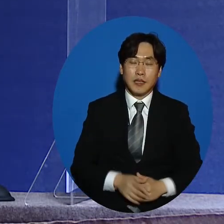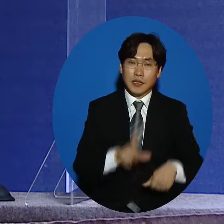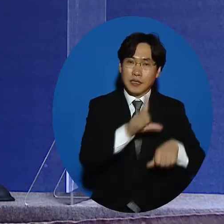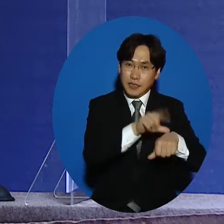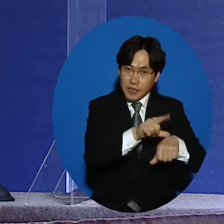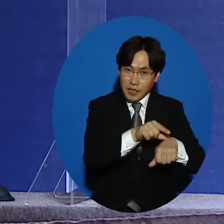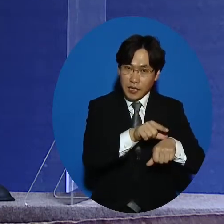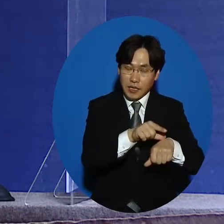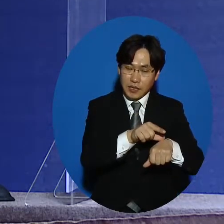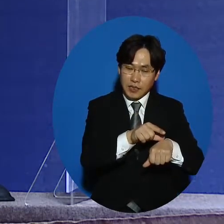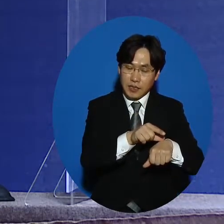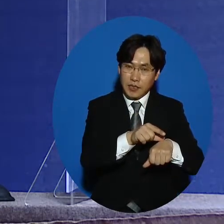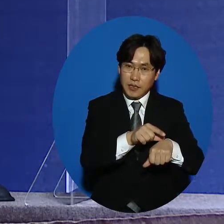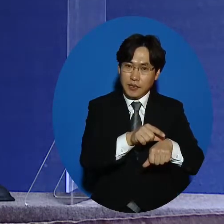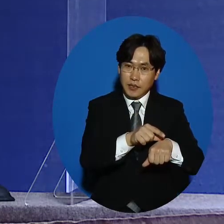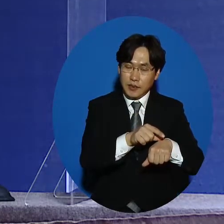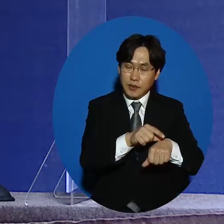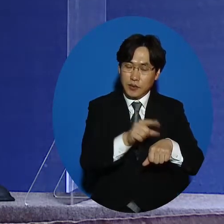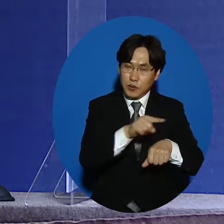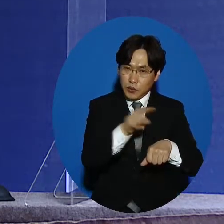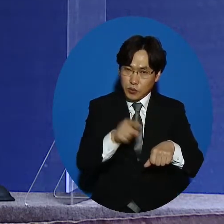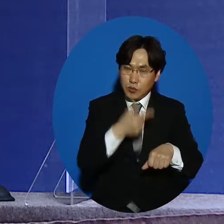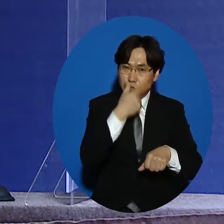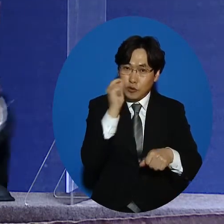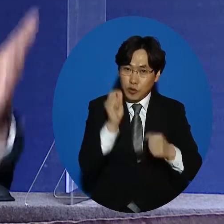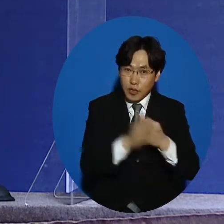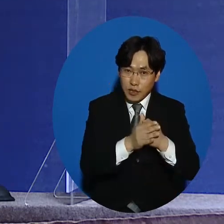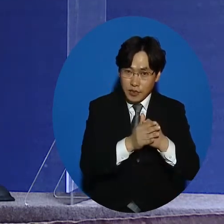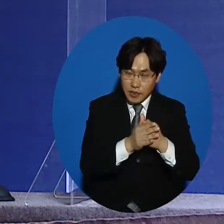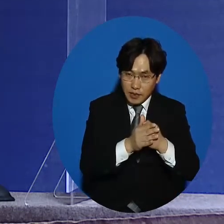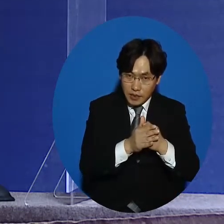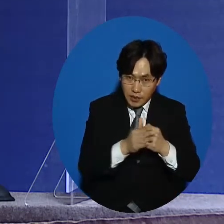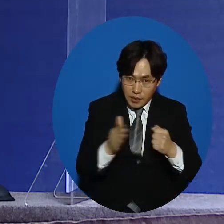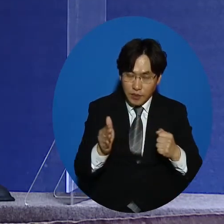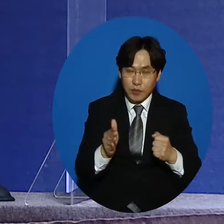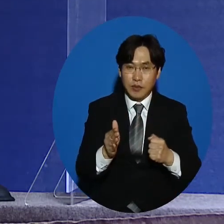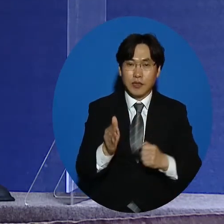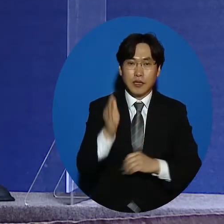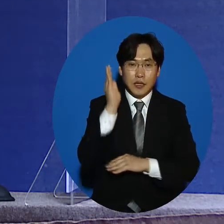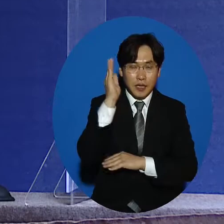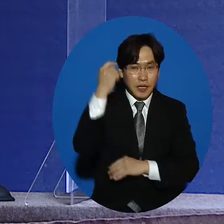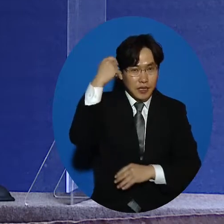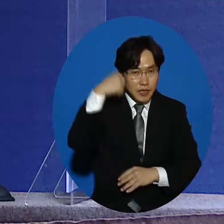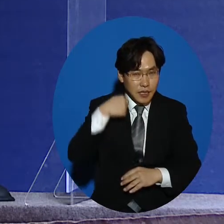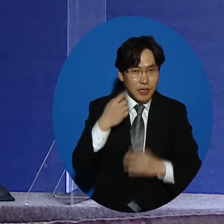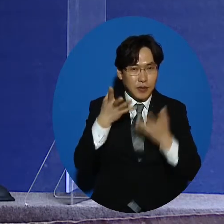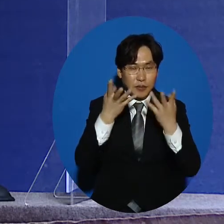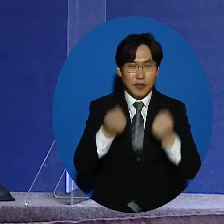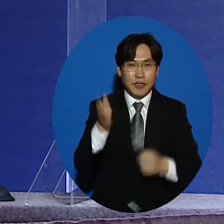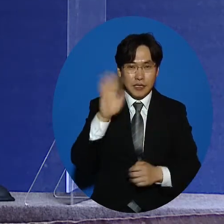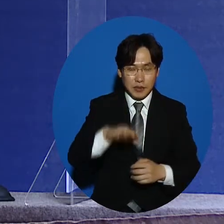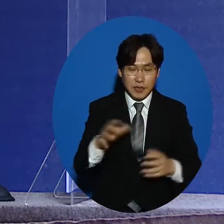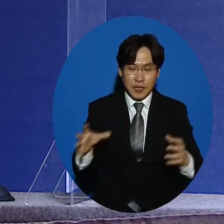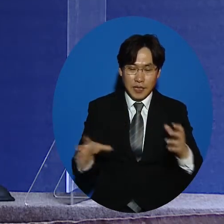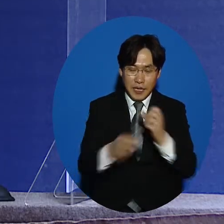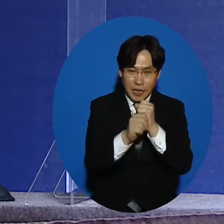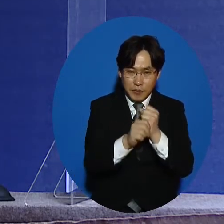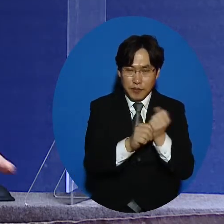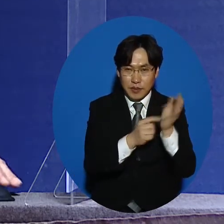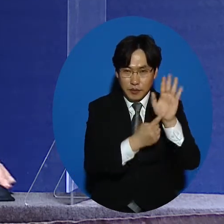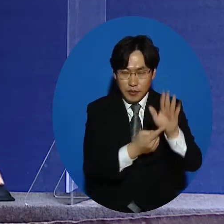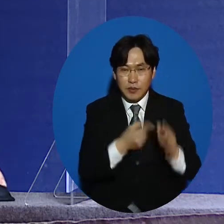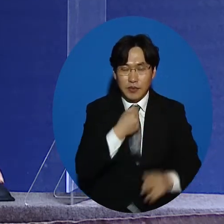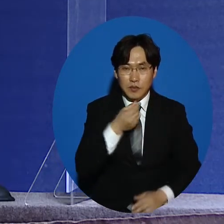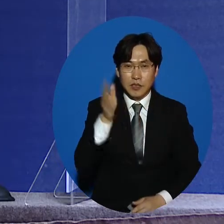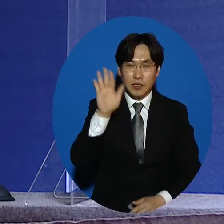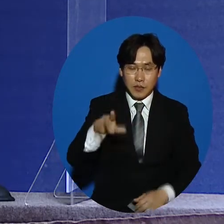시간이 조금 이렇게 짧으므로 뒤로 제가 하고 싶고 느낀 바는 많지만 요약하고 싶은 말도 많지만